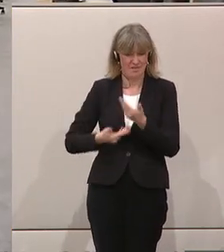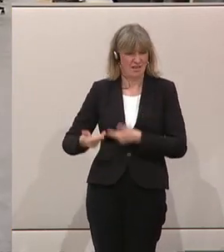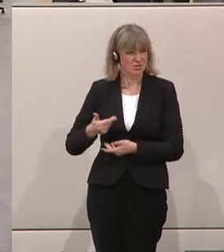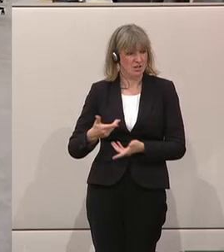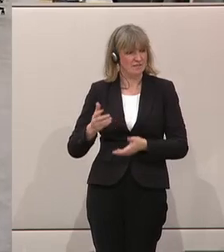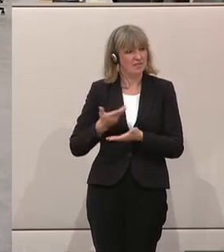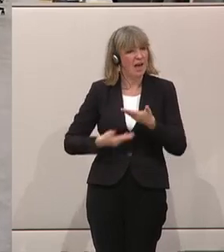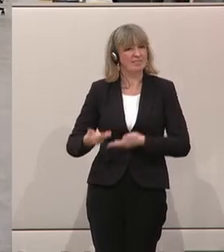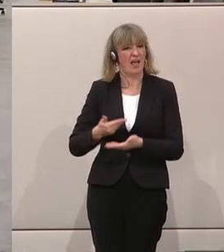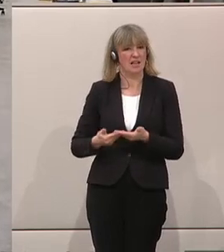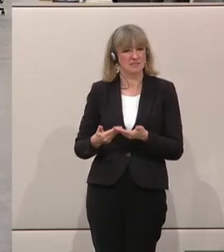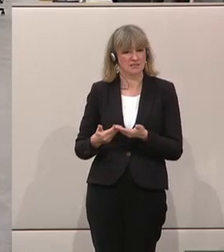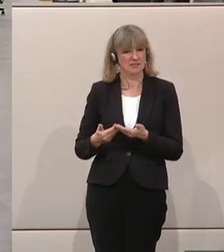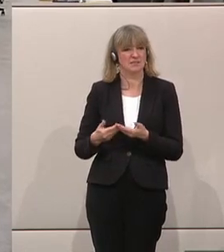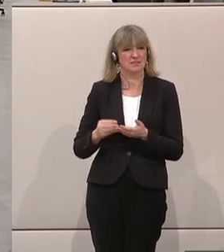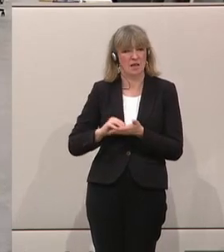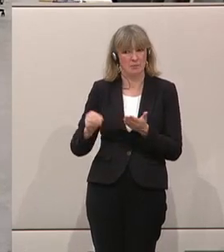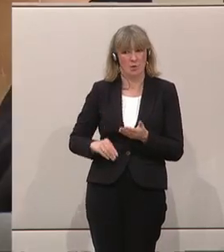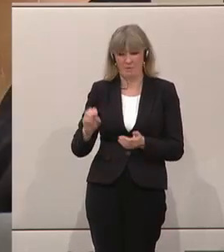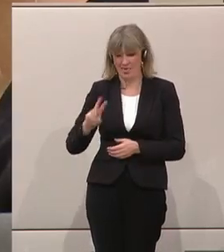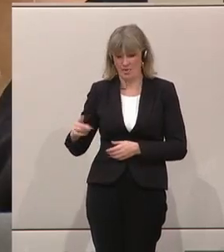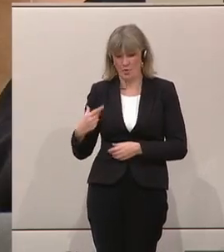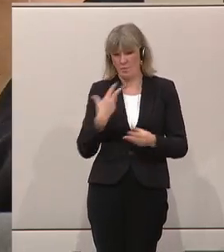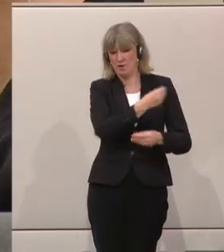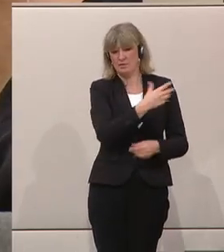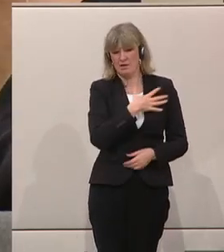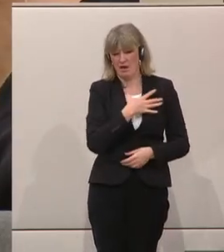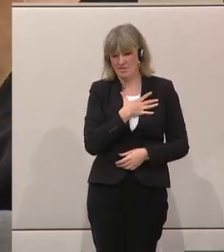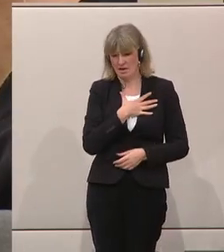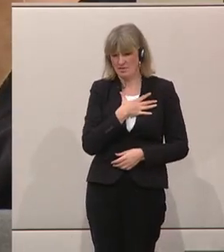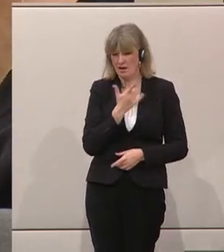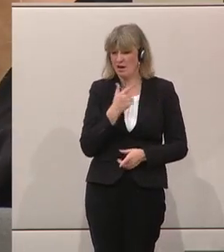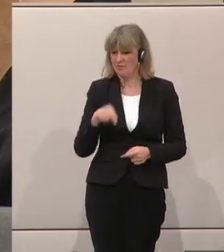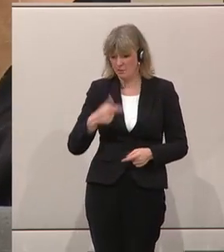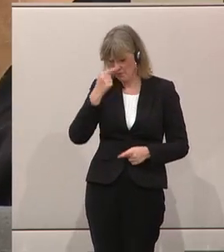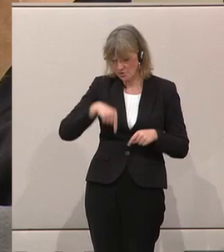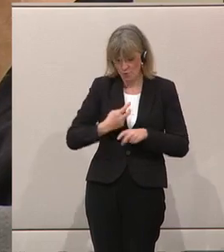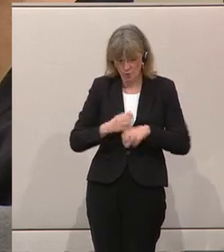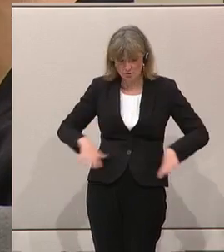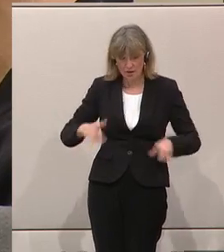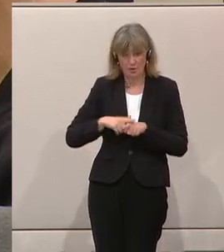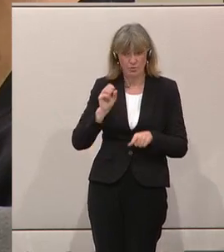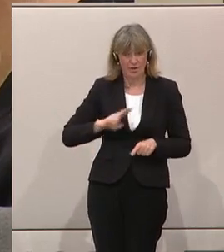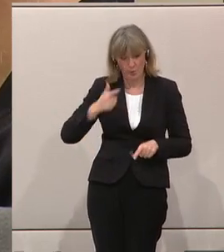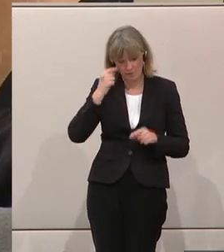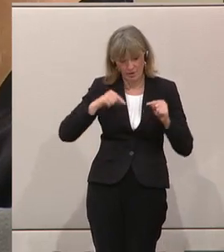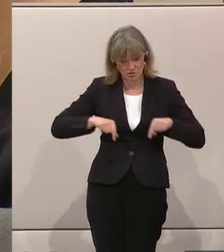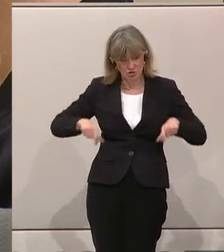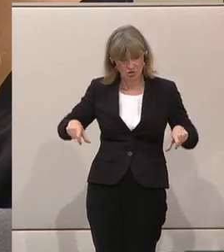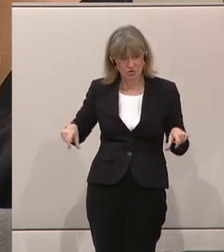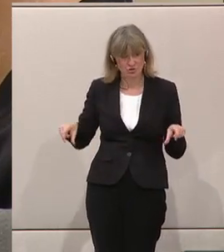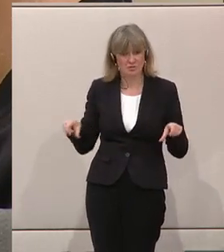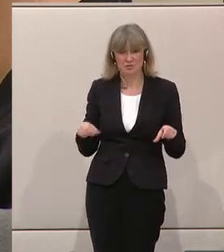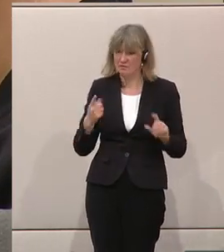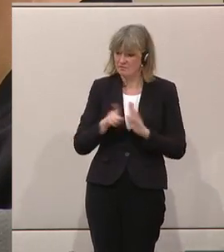und Handelsabkommens der EU mit Kanada auf das Leben der Menschen in Österreich und der Europäischen Union ja nicht ein